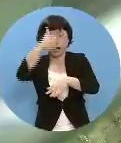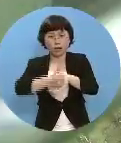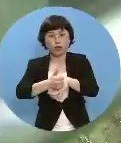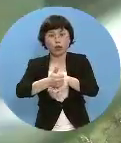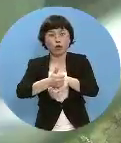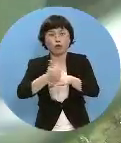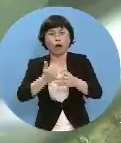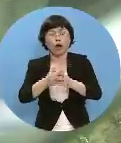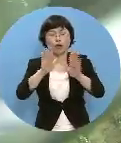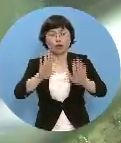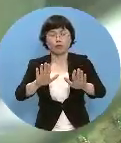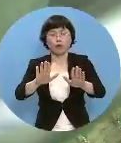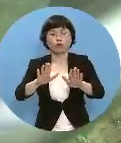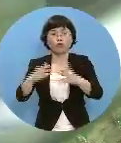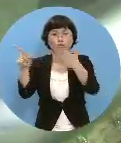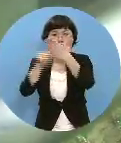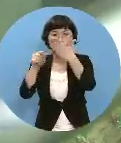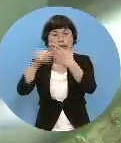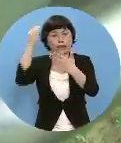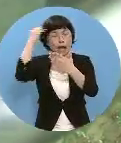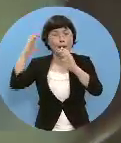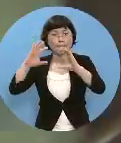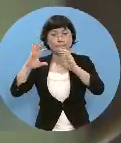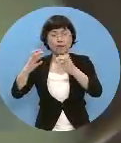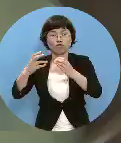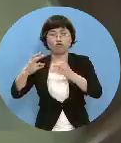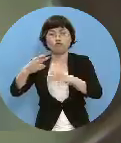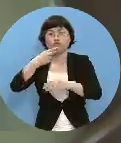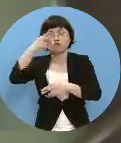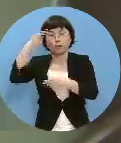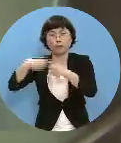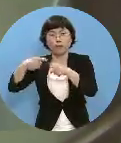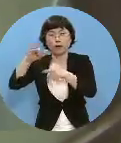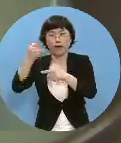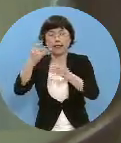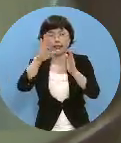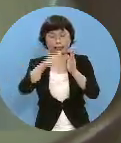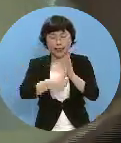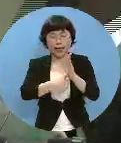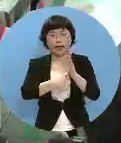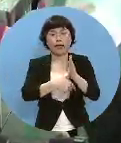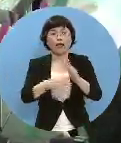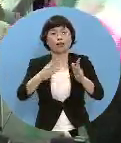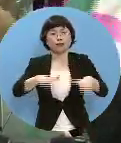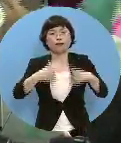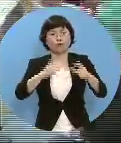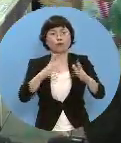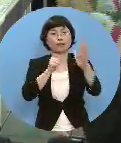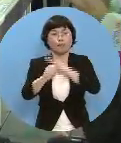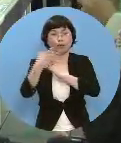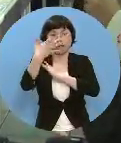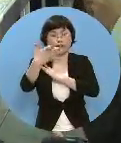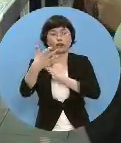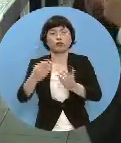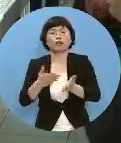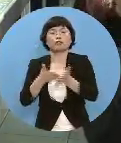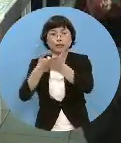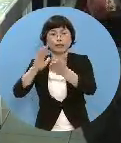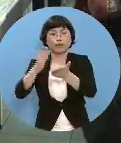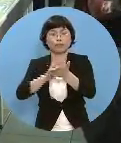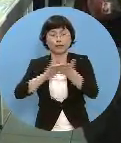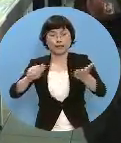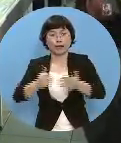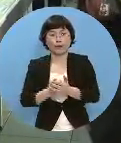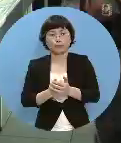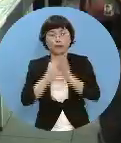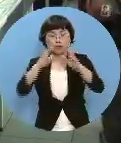오는 9월 열리는 대한민국 우리술 품평회 도 대표 브랜드로 출품됩니다. 도내에 거주하는 외국인